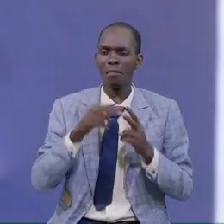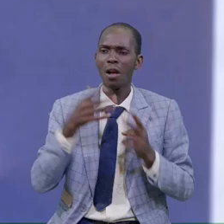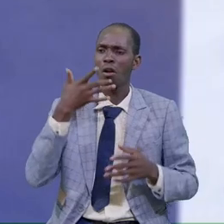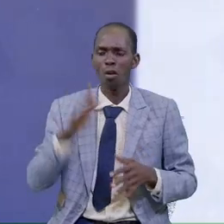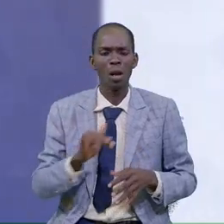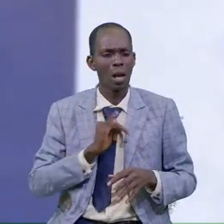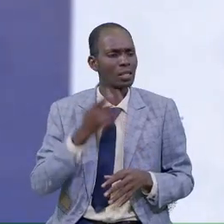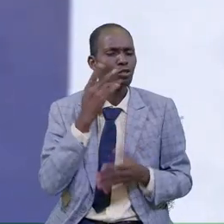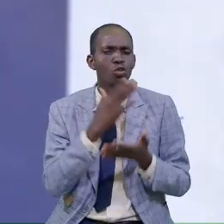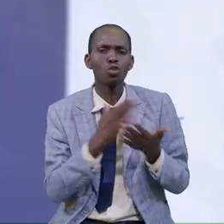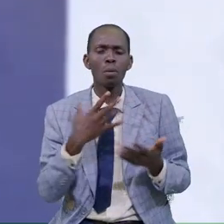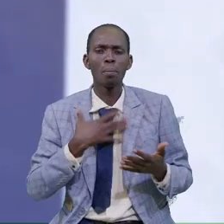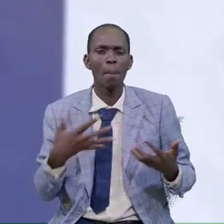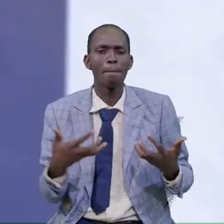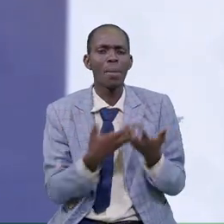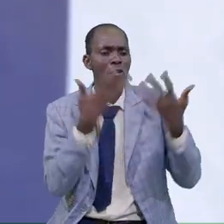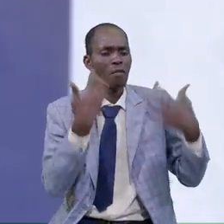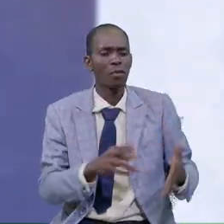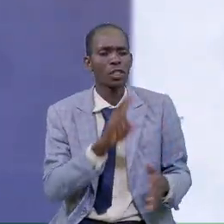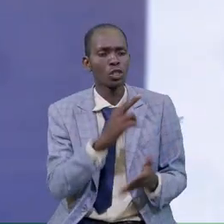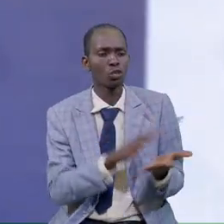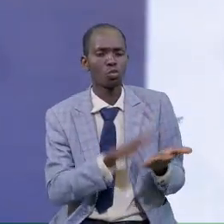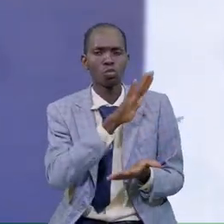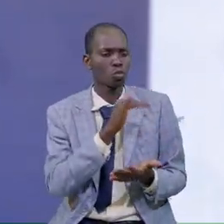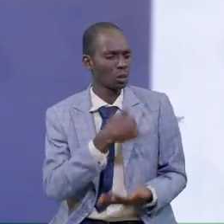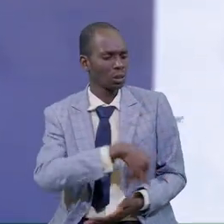secondaire. Là où je suis maintenant,